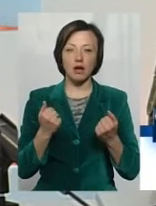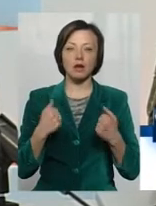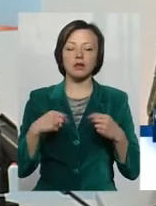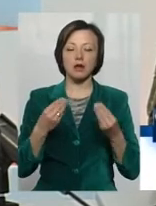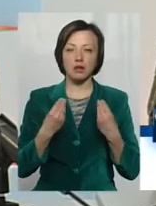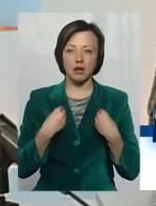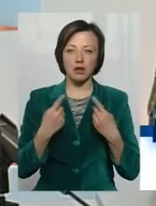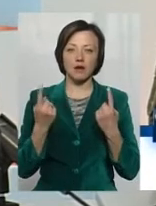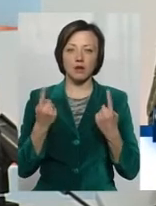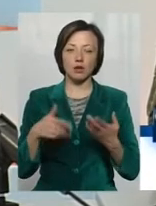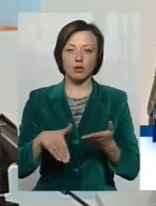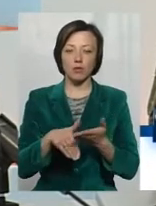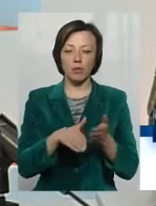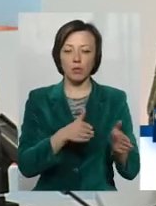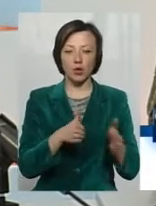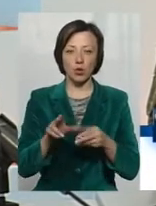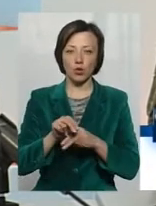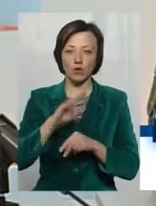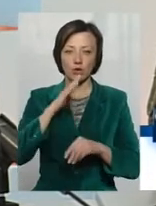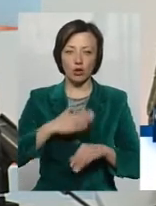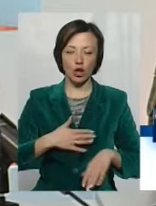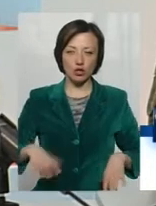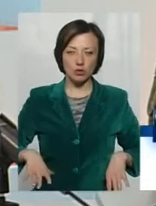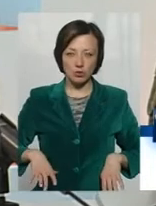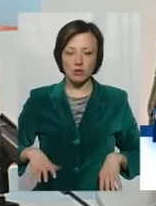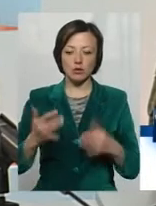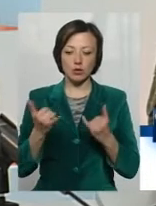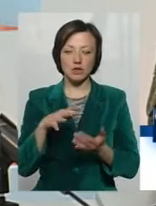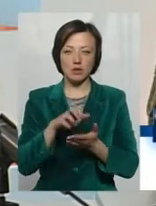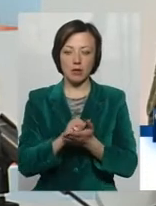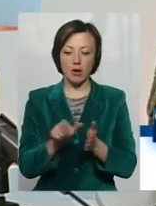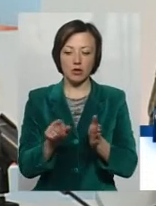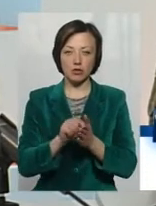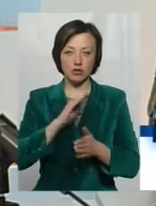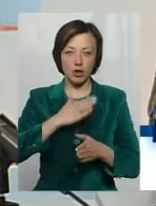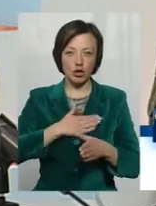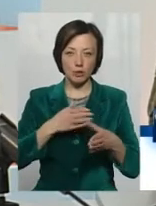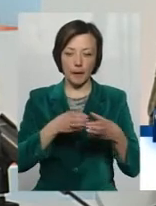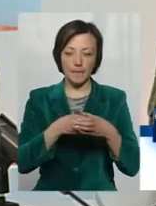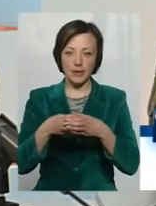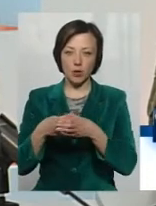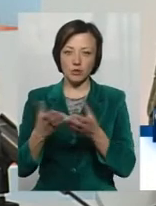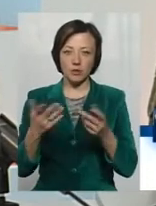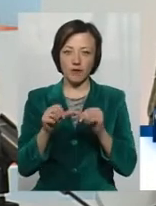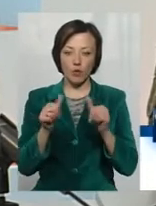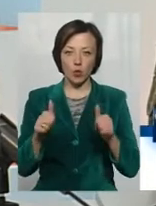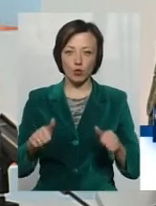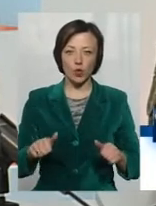допомогу в підготовці вже наших інструкторів, які сьогодні займаються з нашими підрозділями, які